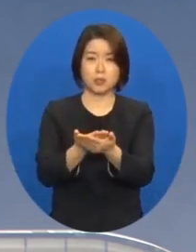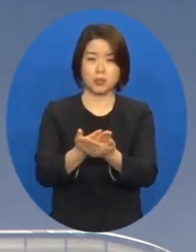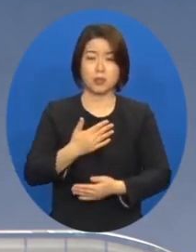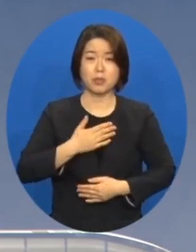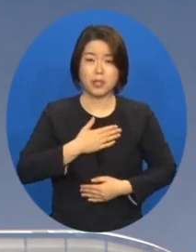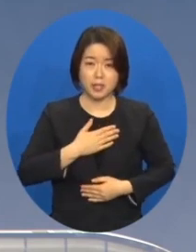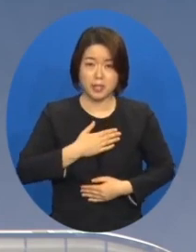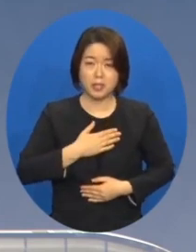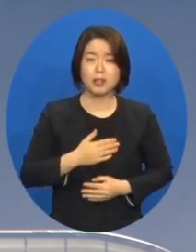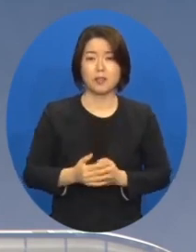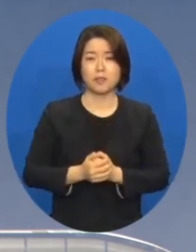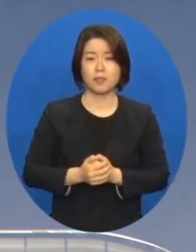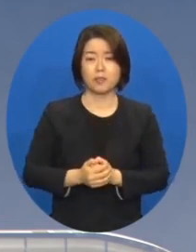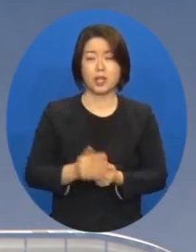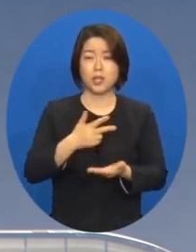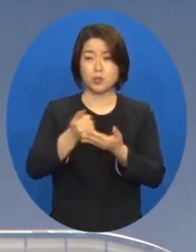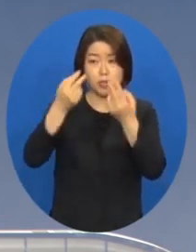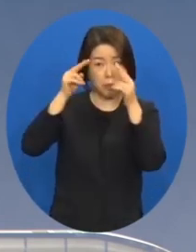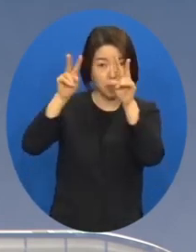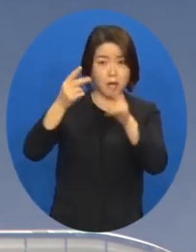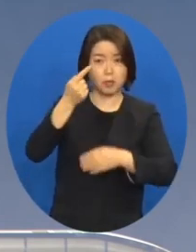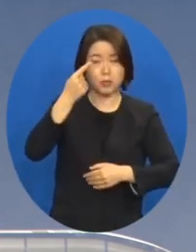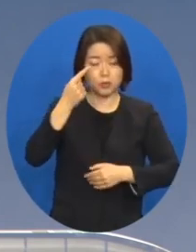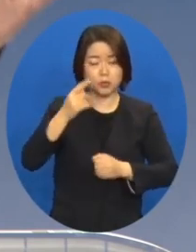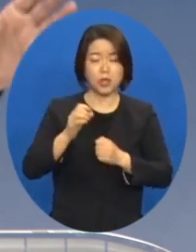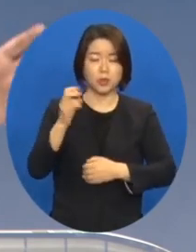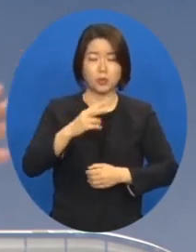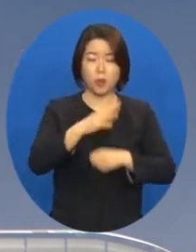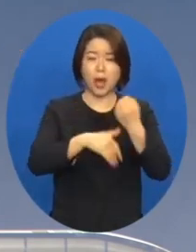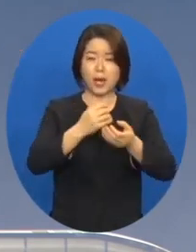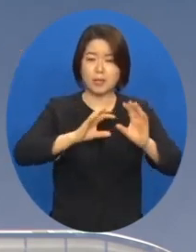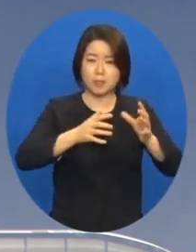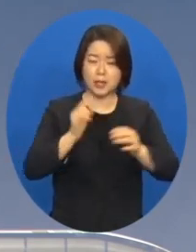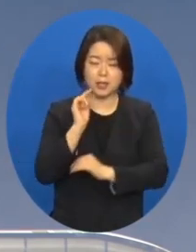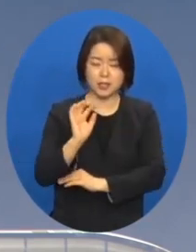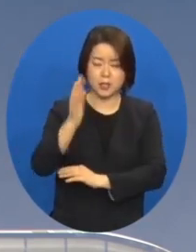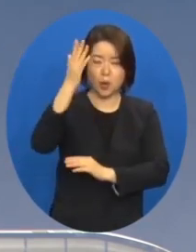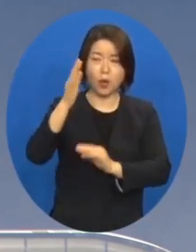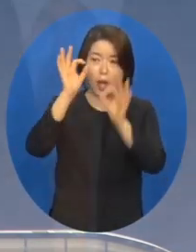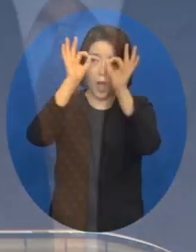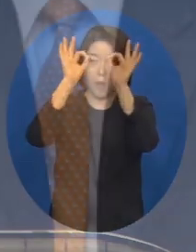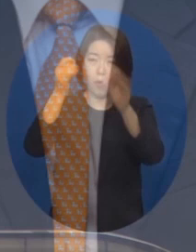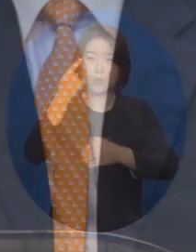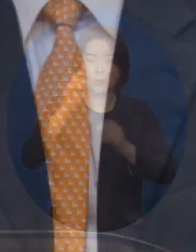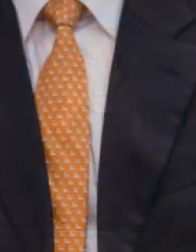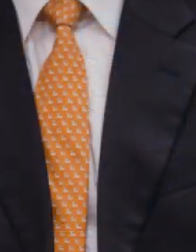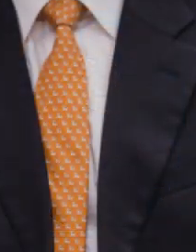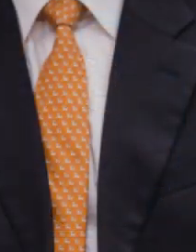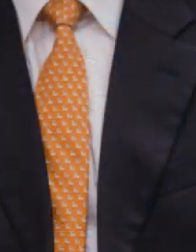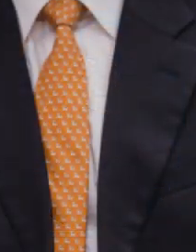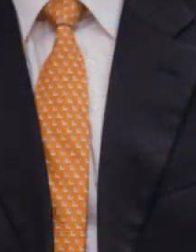나에게 주님을 바라보는 눈, 하나님의 나라의 영광을 보는 눈이 열리게 해 주옵소서.